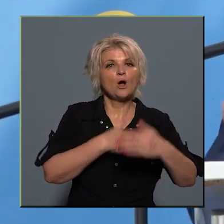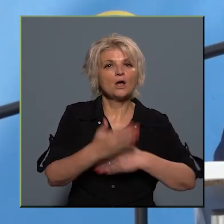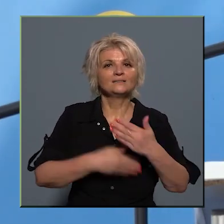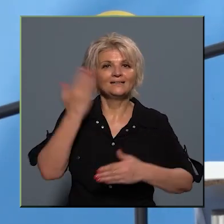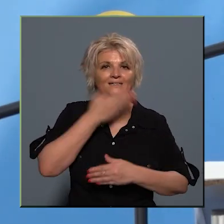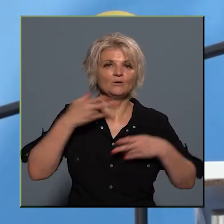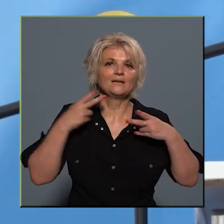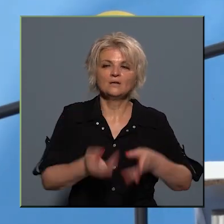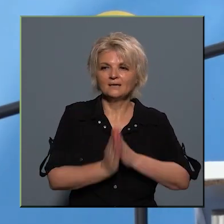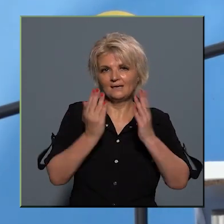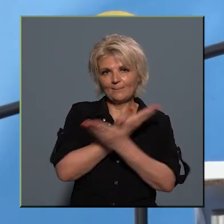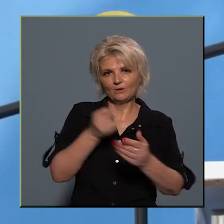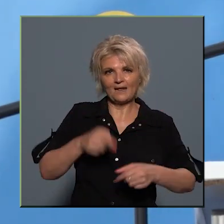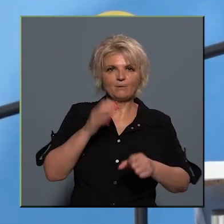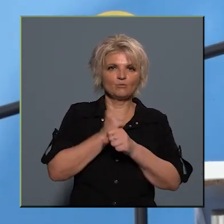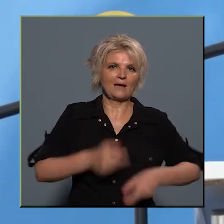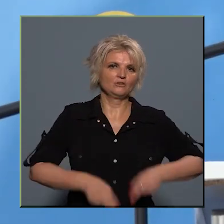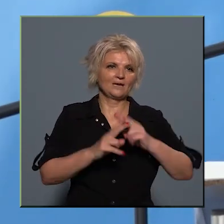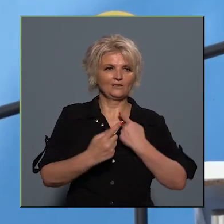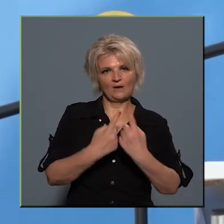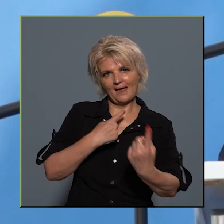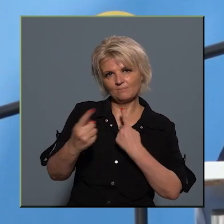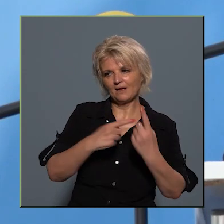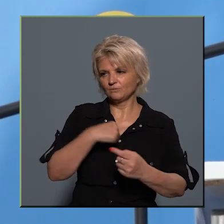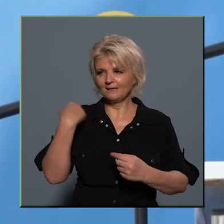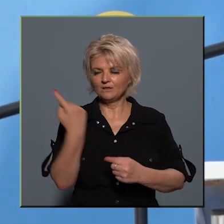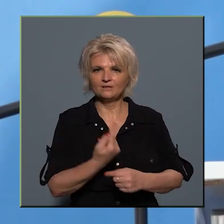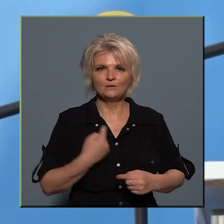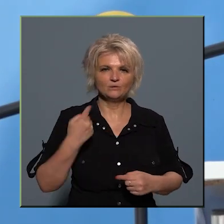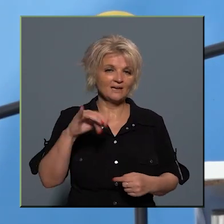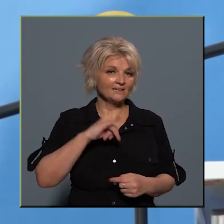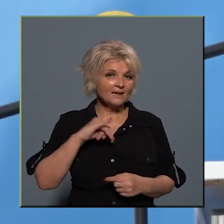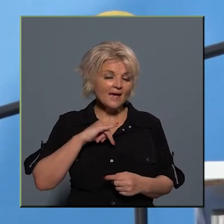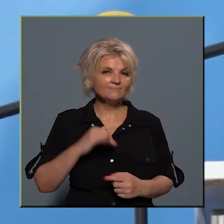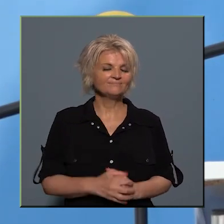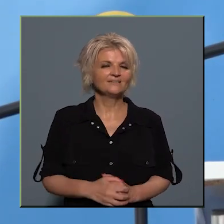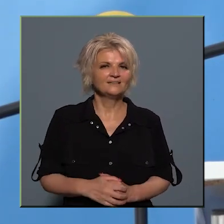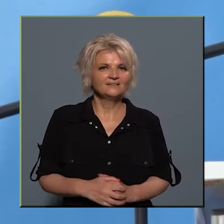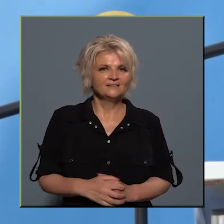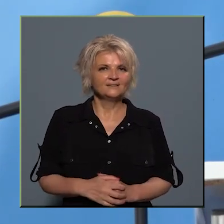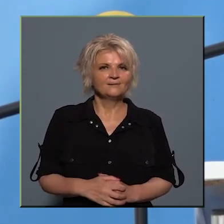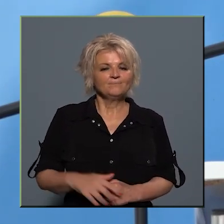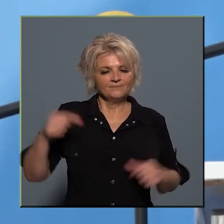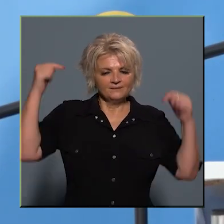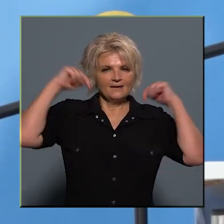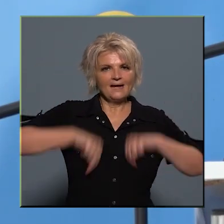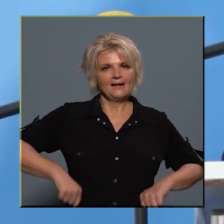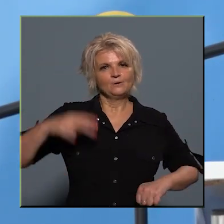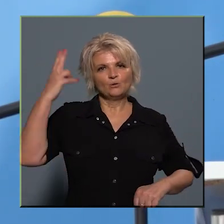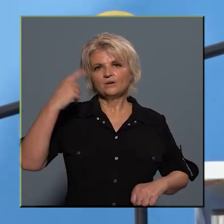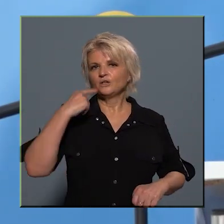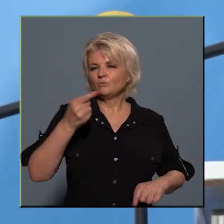arra kérem önöket is, hogy ebben a munkában segítsük egymást, hiszen mindannyiunknak az érdeke az, hogy ahogy elnök úr is kiemelte, hogy ne csak